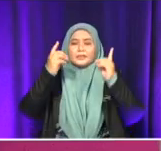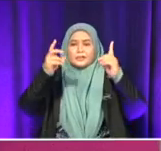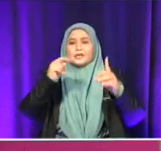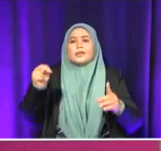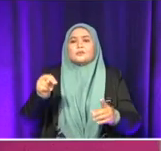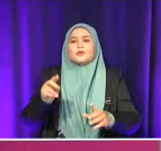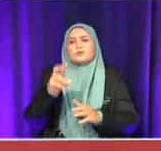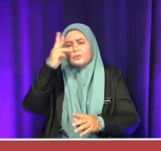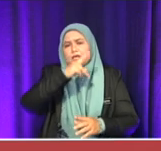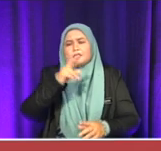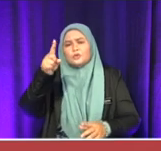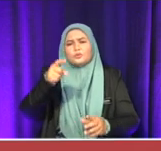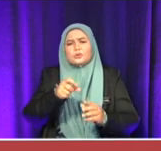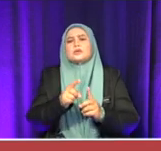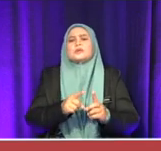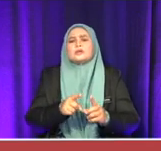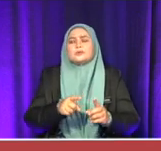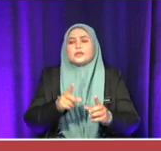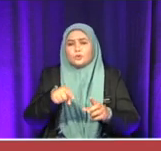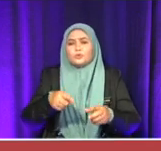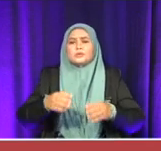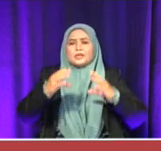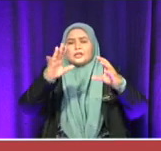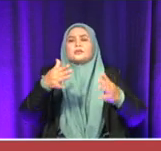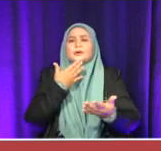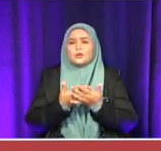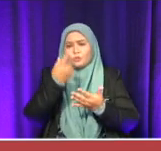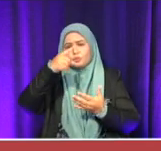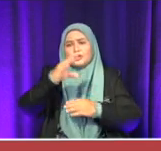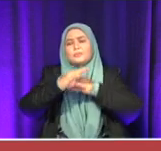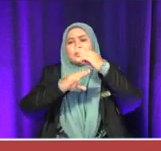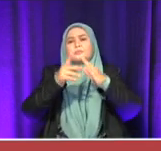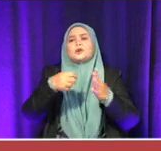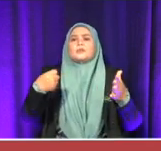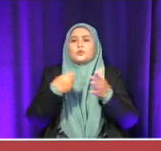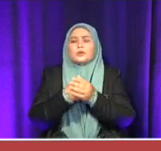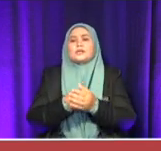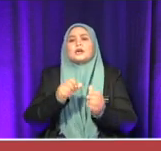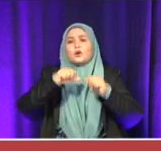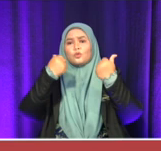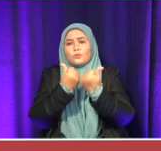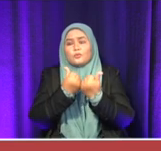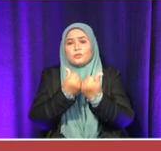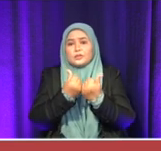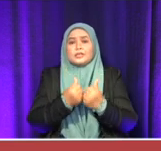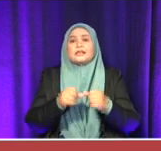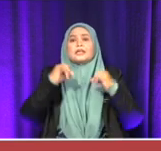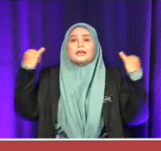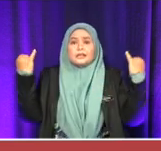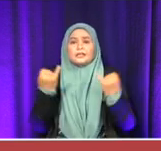merupakan satu saluran yang terbaik untuk membina perpaduan kaum dan juga integrasi nasional